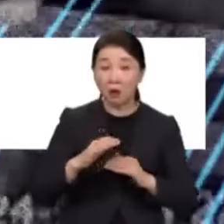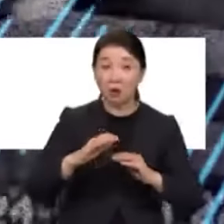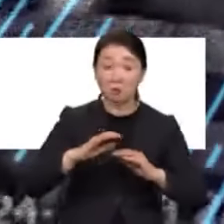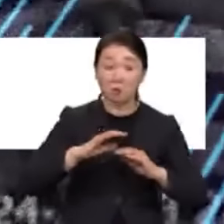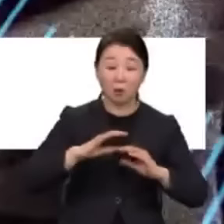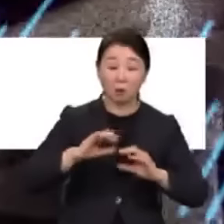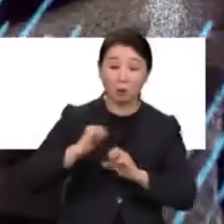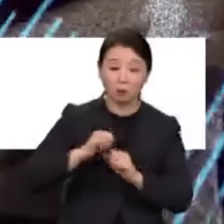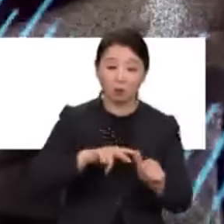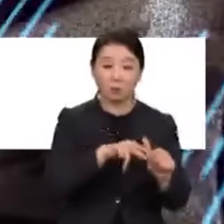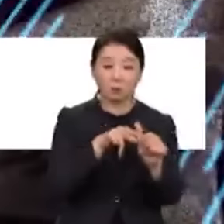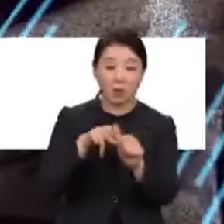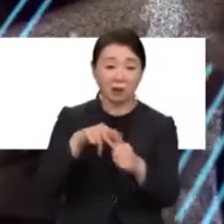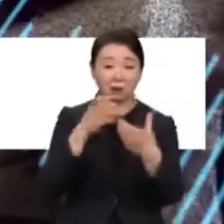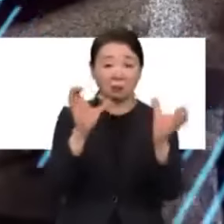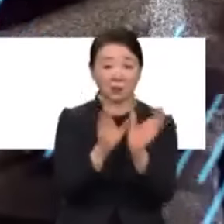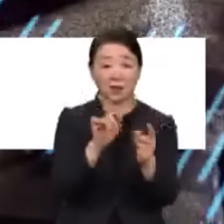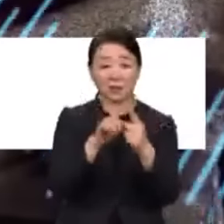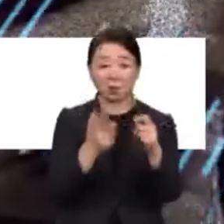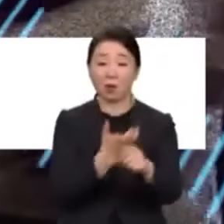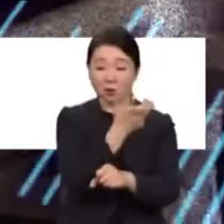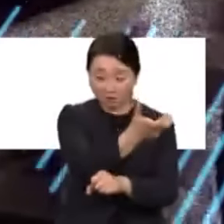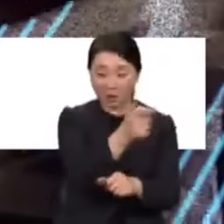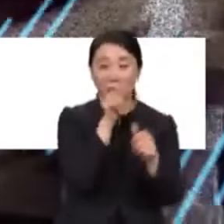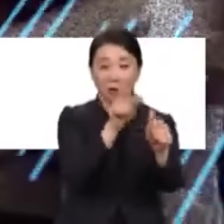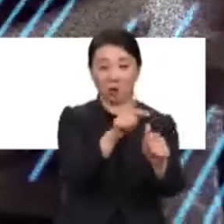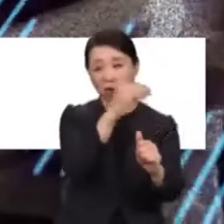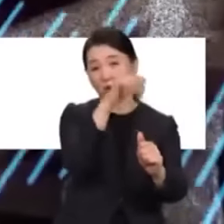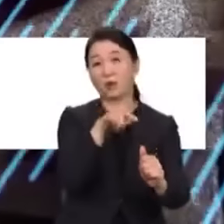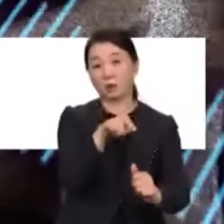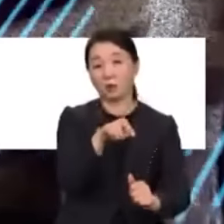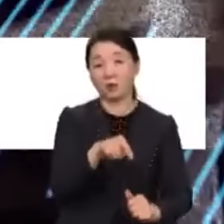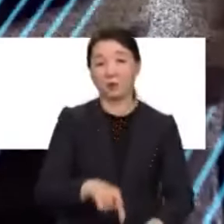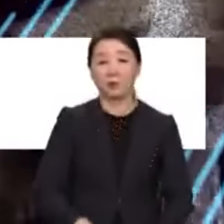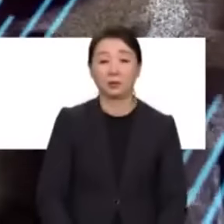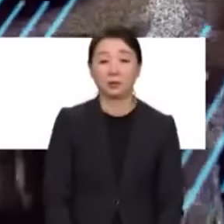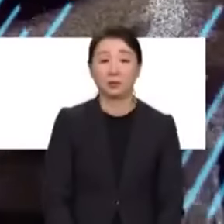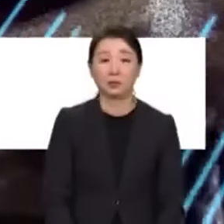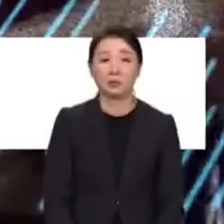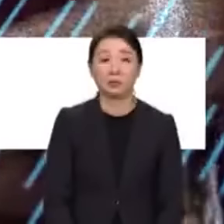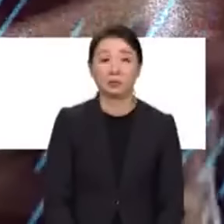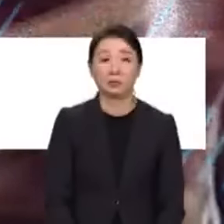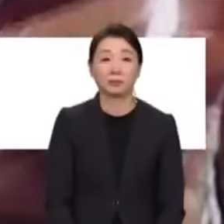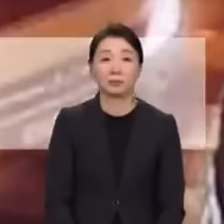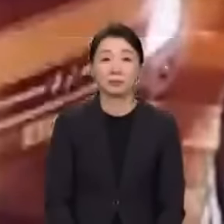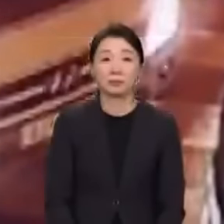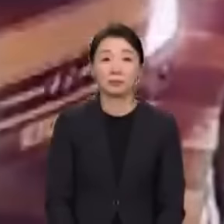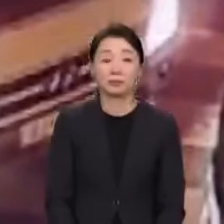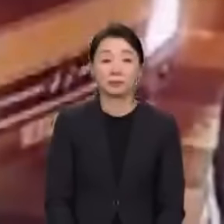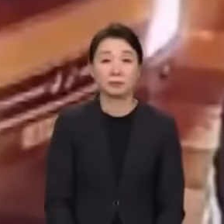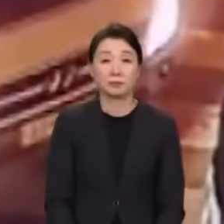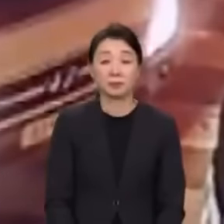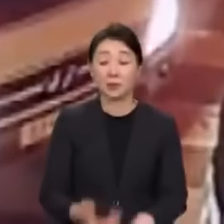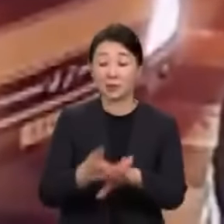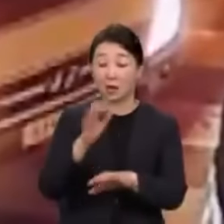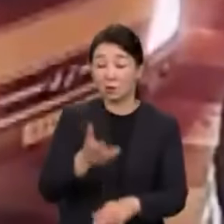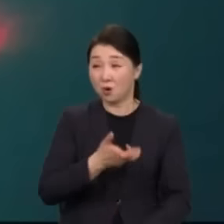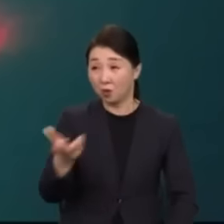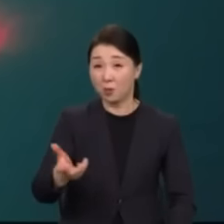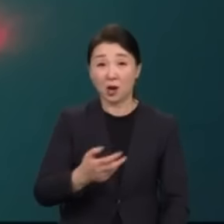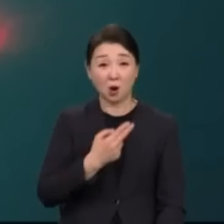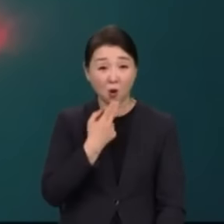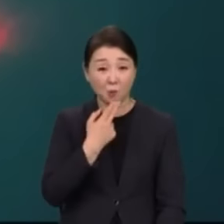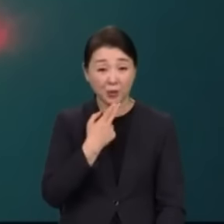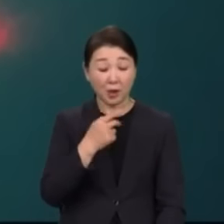내용들은 방첩사로 다 인척을 하는 거가 명령에 있었습니다. 다른 곳에 넘어가지